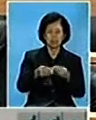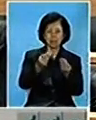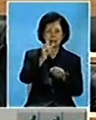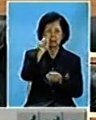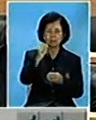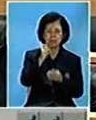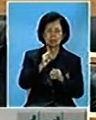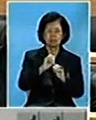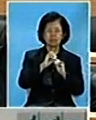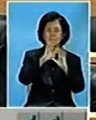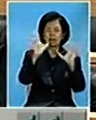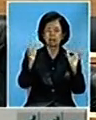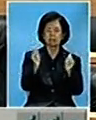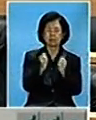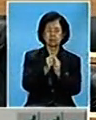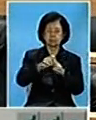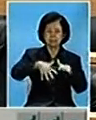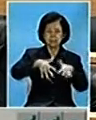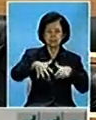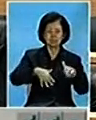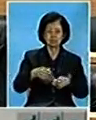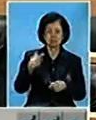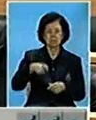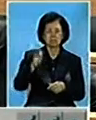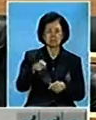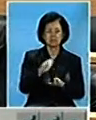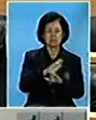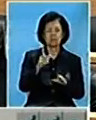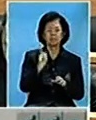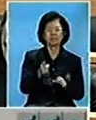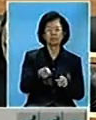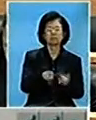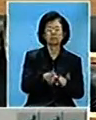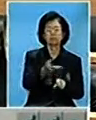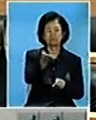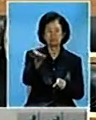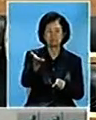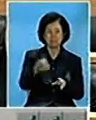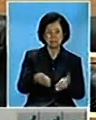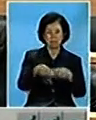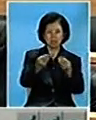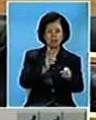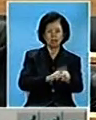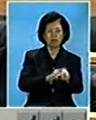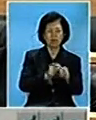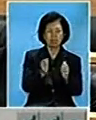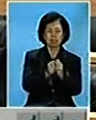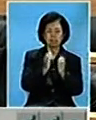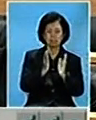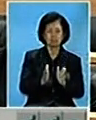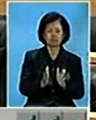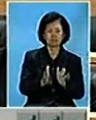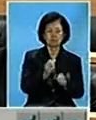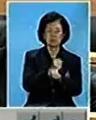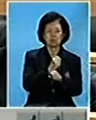แก่ประชาชนว่าศาลรัฐธรรมนูญไม่ได้เป็นอย่างนั้นหรอกครับแล้วก็ให้เวลาแก่เจ้าหน้าที่ด้วยในการที่จะอธิบายผมคิดว่า